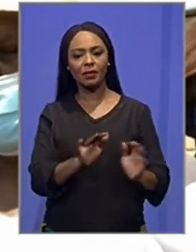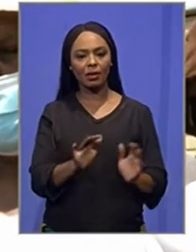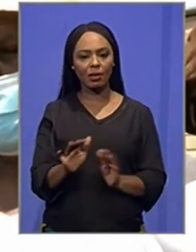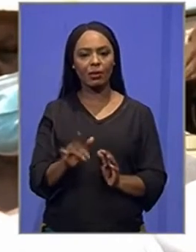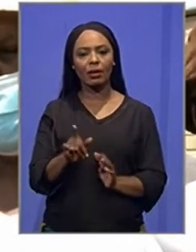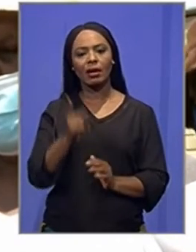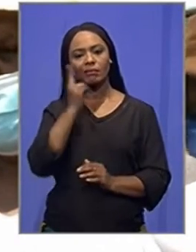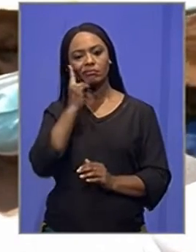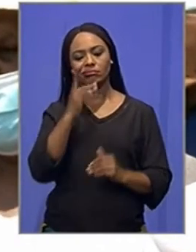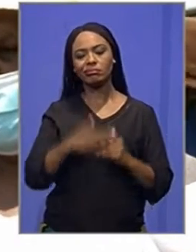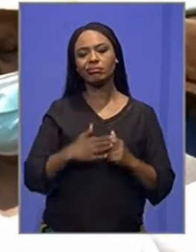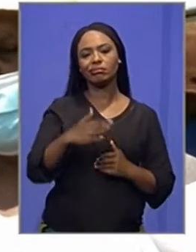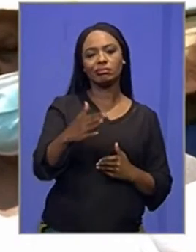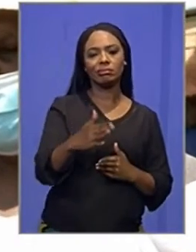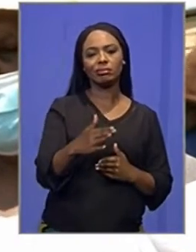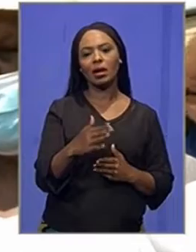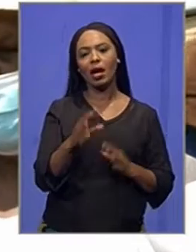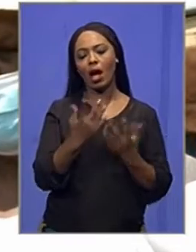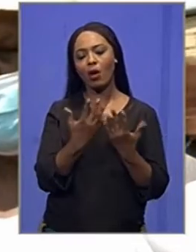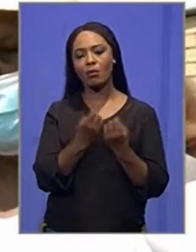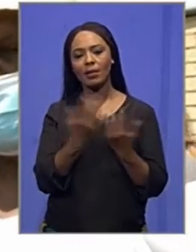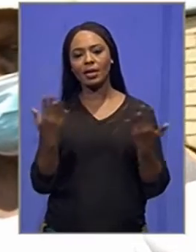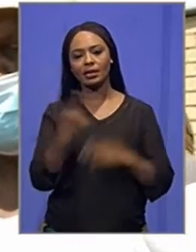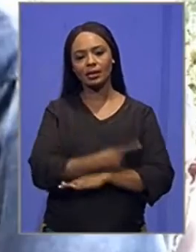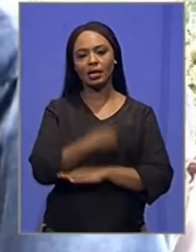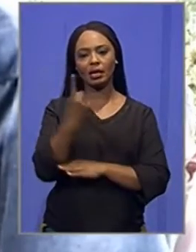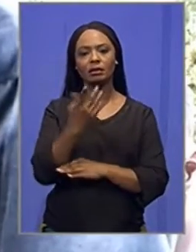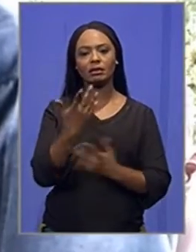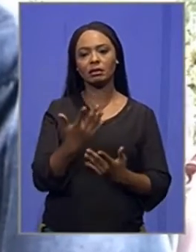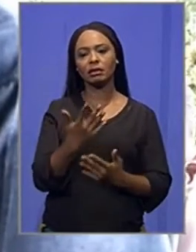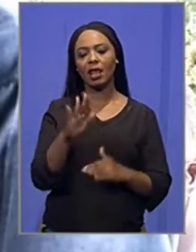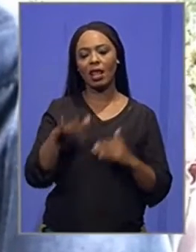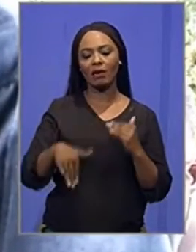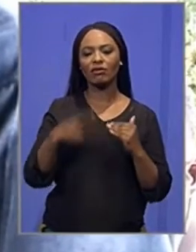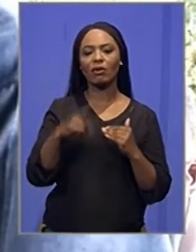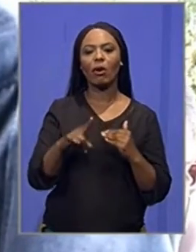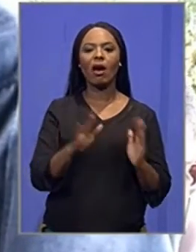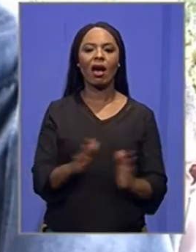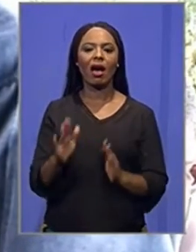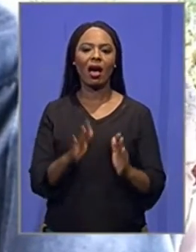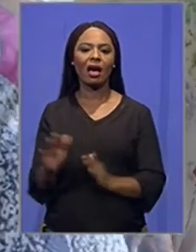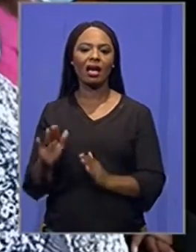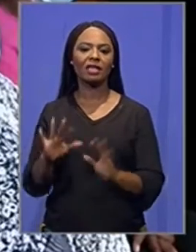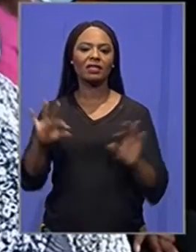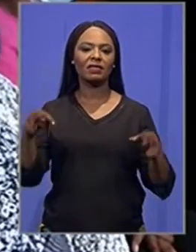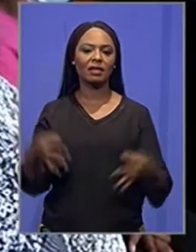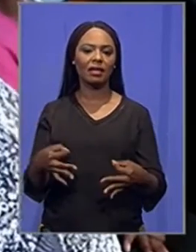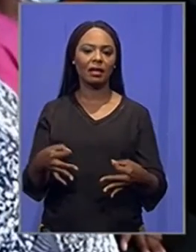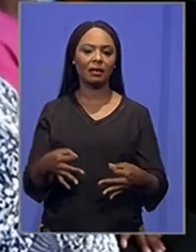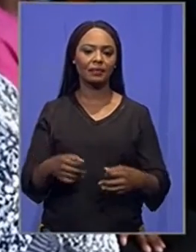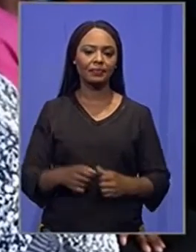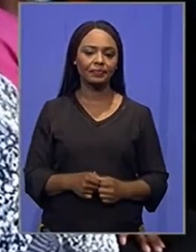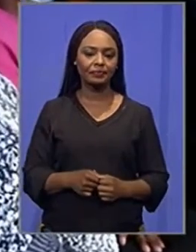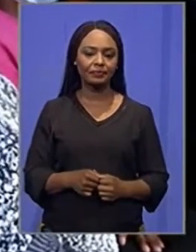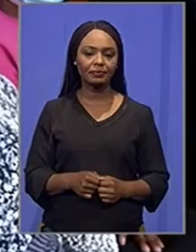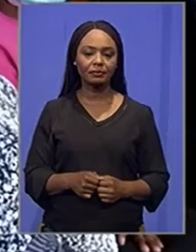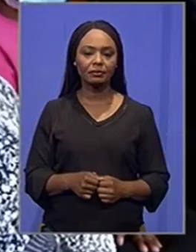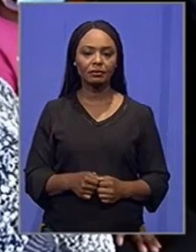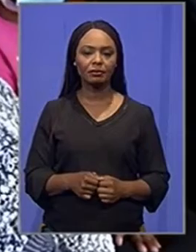bona matsatsi gore setse matsatsi a maka ya re kgone go arrange funeral. Tonakgolo Mape o ne a ba netefaletsa gore puso ya porofense e tla ba ema